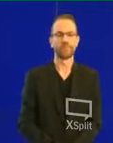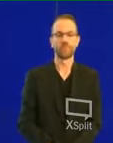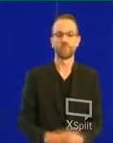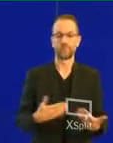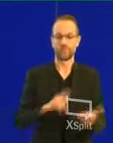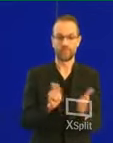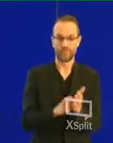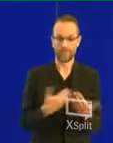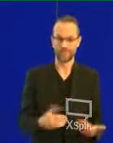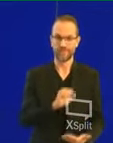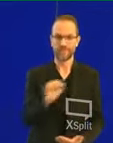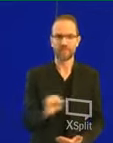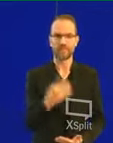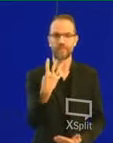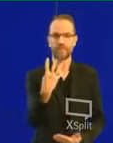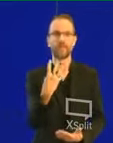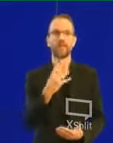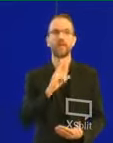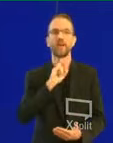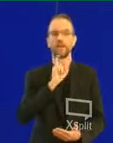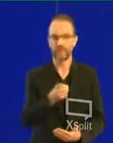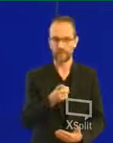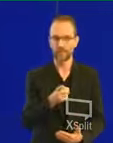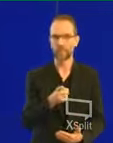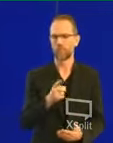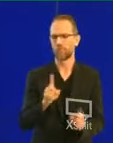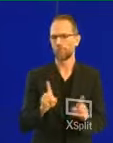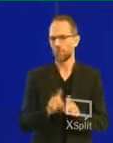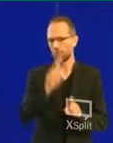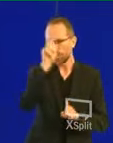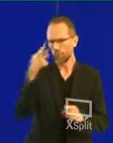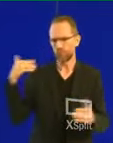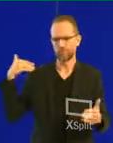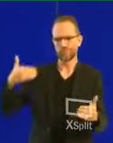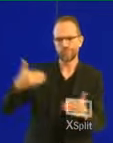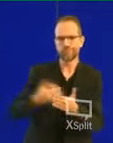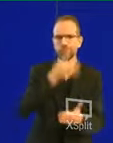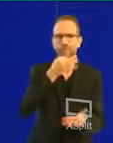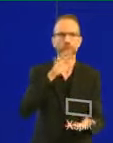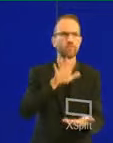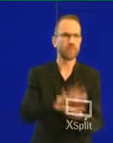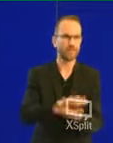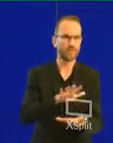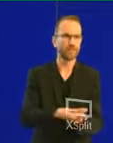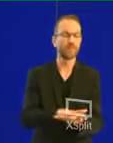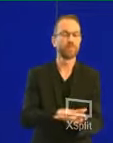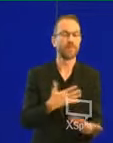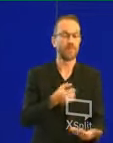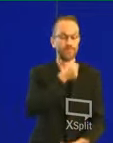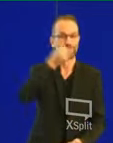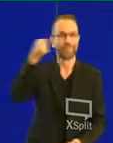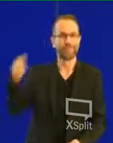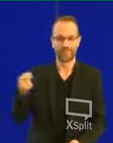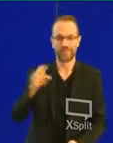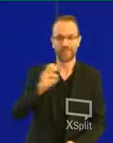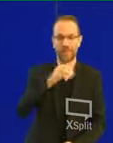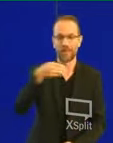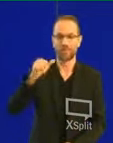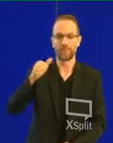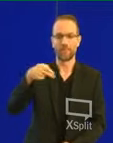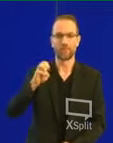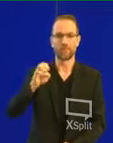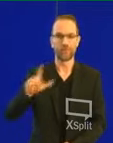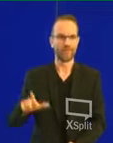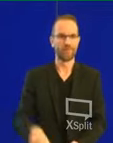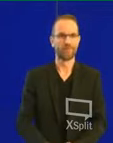presse quotidien je vais immédiatement cédé la parole à emmanuel pour un point de la situation pandémique avant d'aborder avec